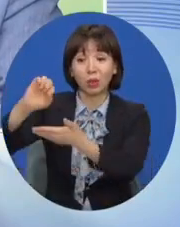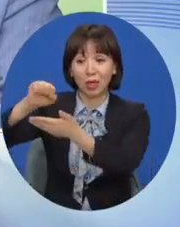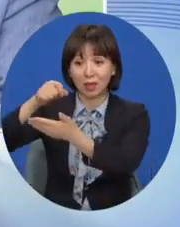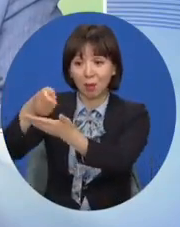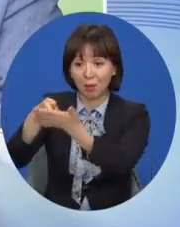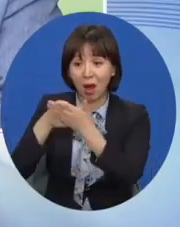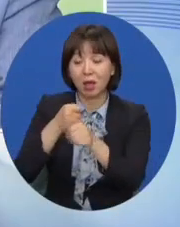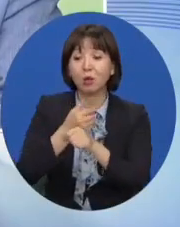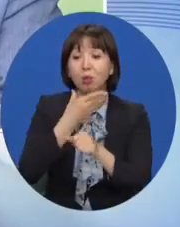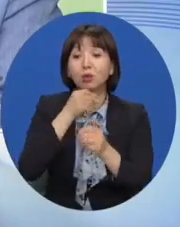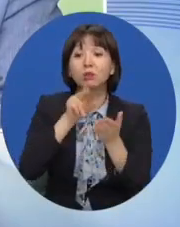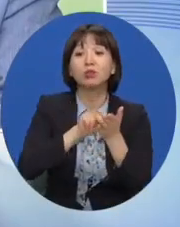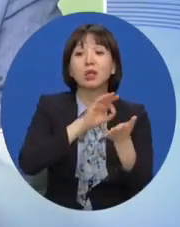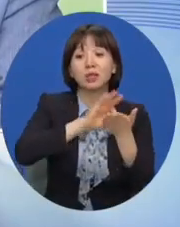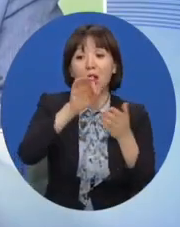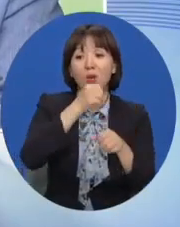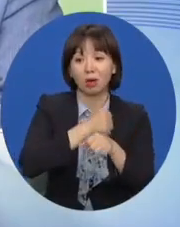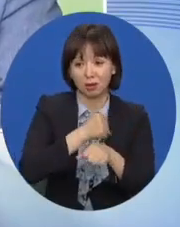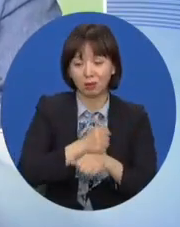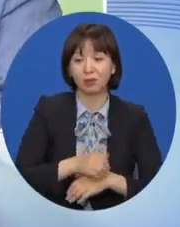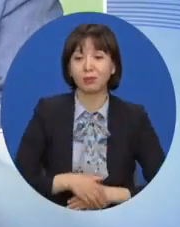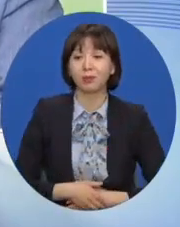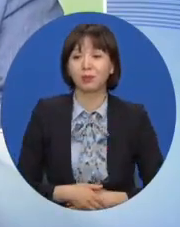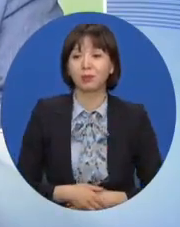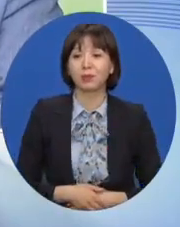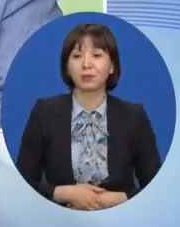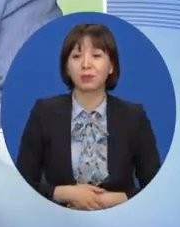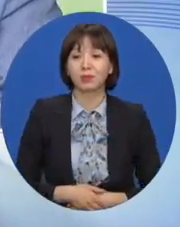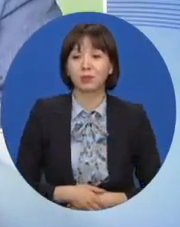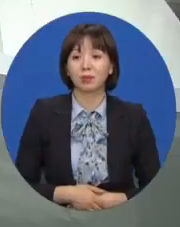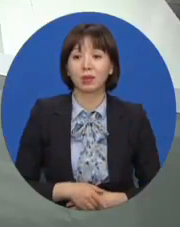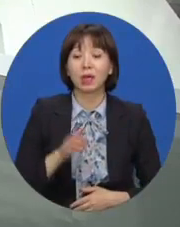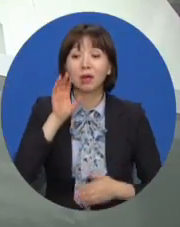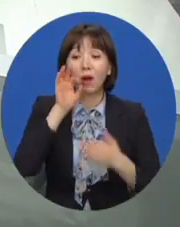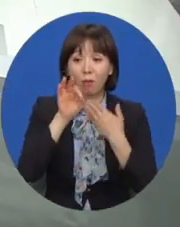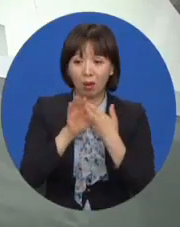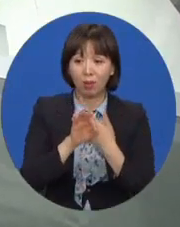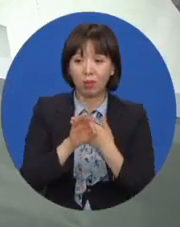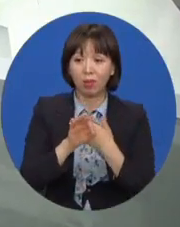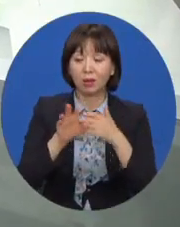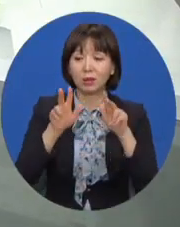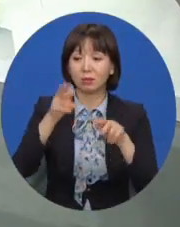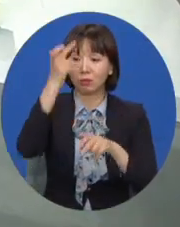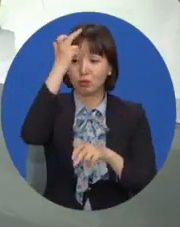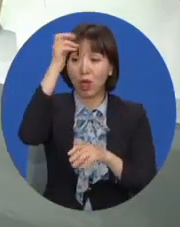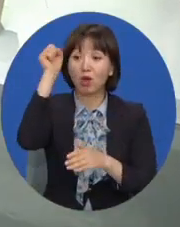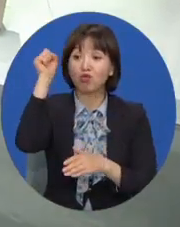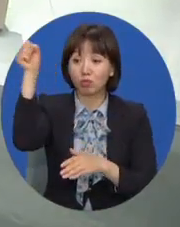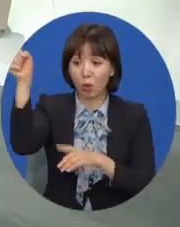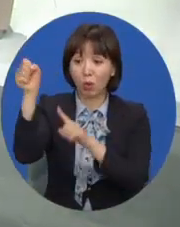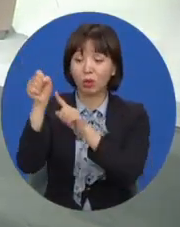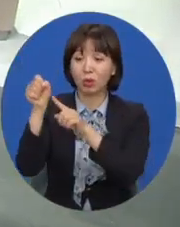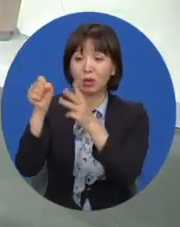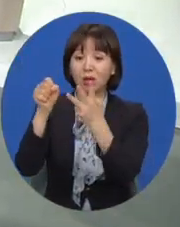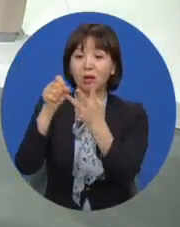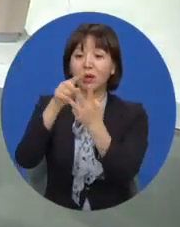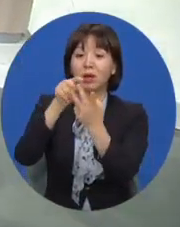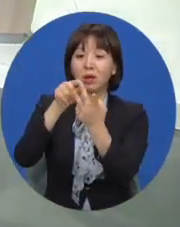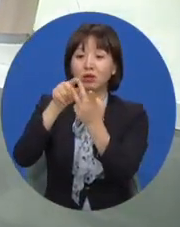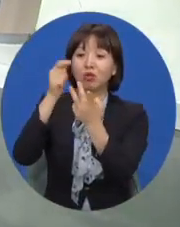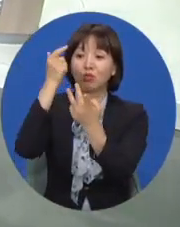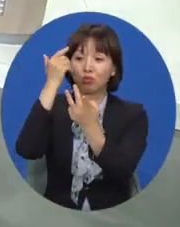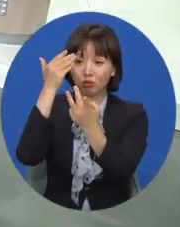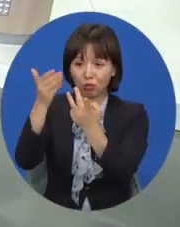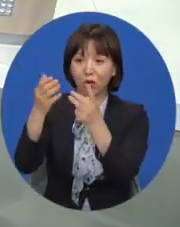문제로 사용하겠다. 이런 상황입니다. 예. 네. 네. 그러면은 이제는 최명현 후보께서 질의해 주시고